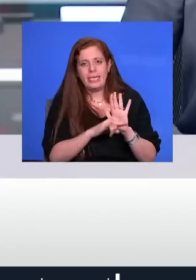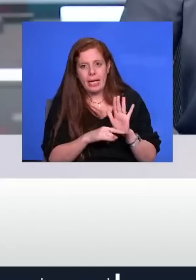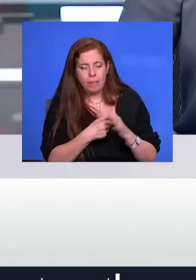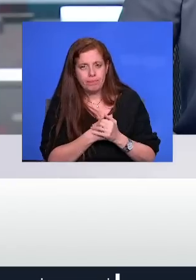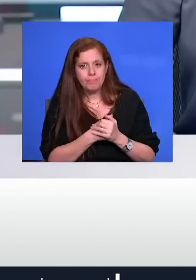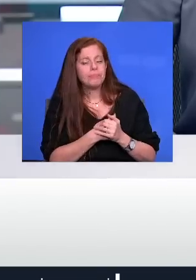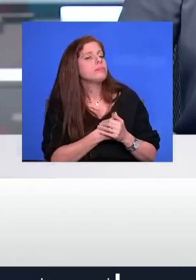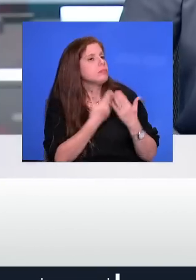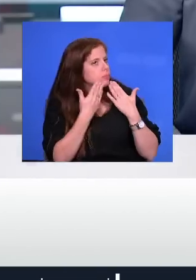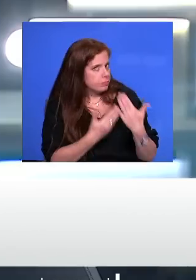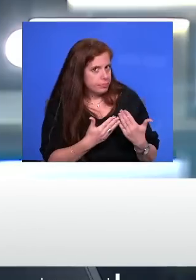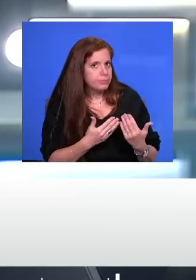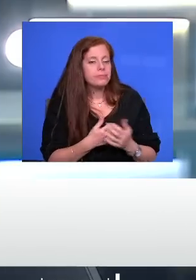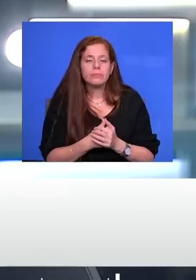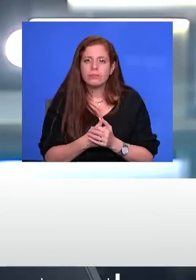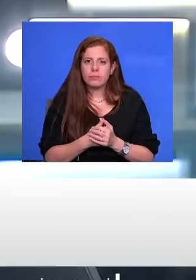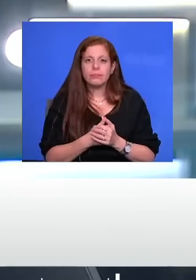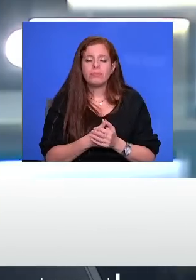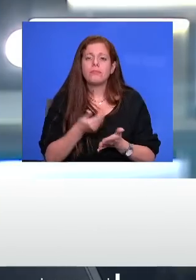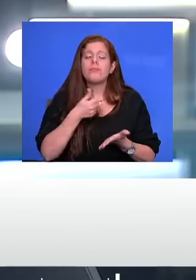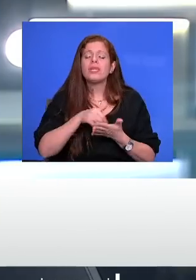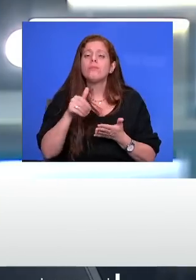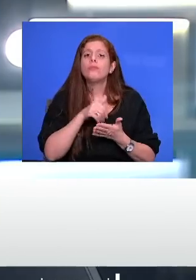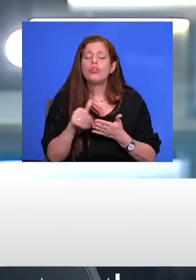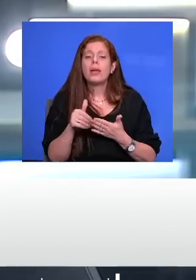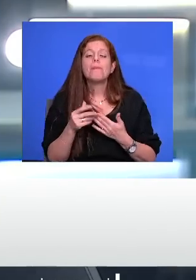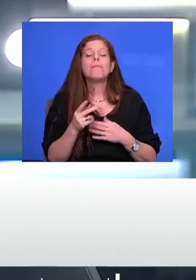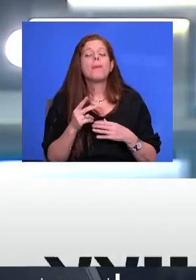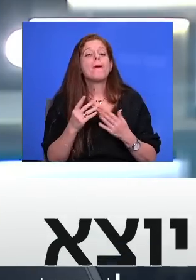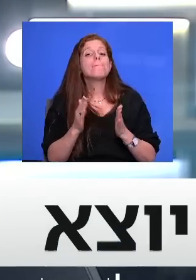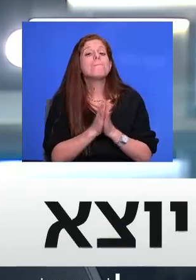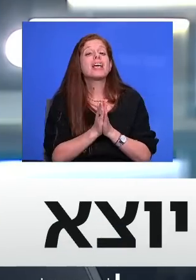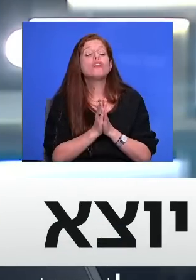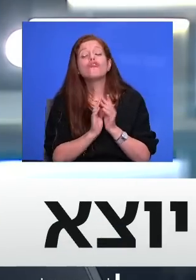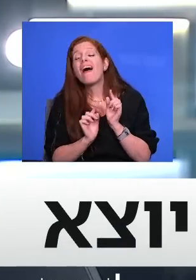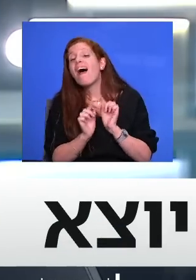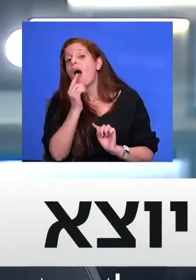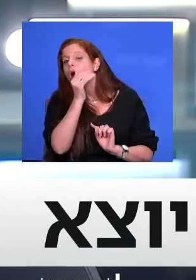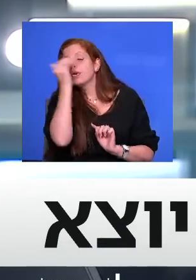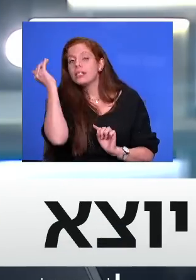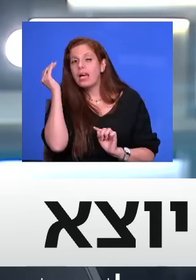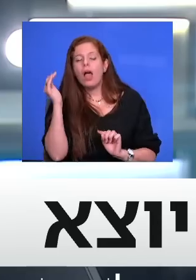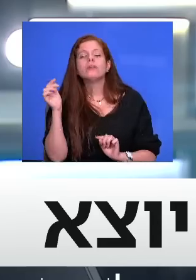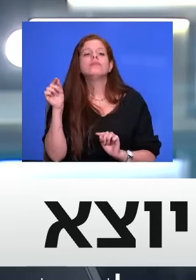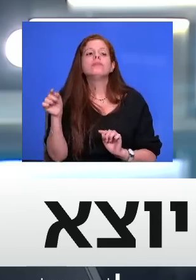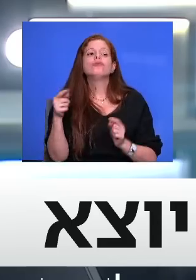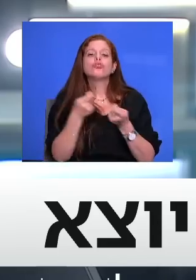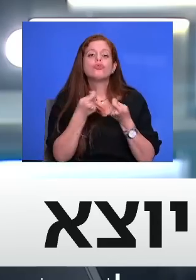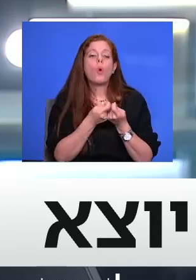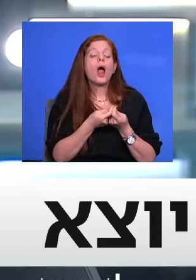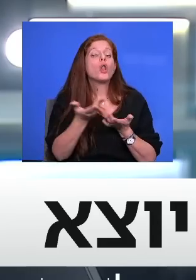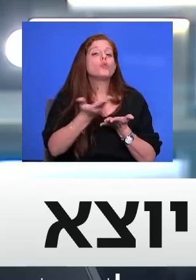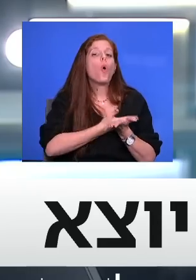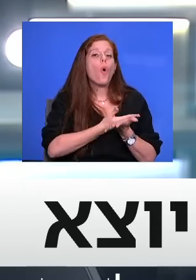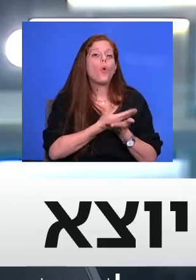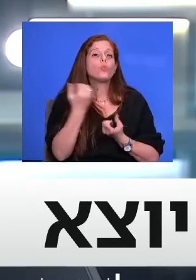תודה. תודה. אנחנו ממשיכים בבקשה החריגה של יושב ראש הכנסת היוצא מיקי לוי שקשורה לדוחות תנועה בנתיב של